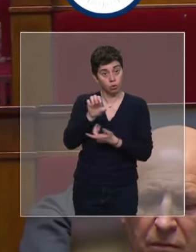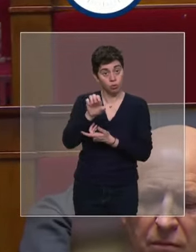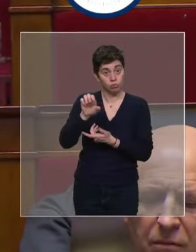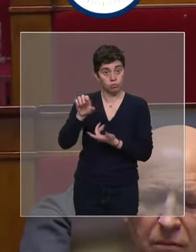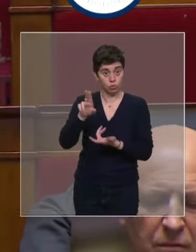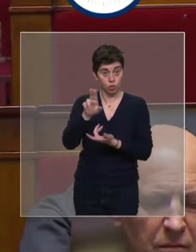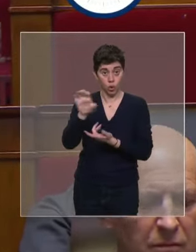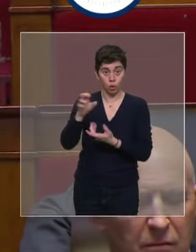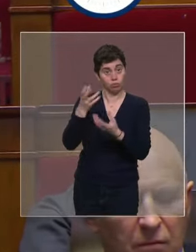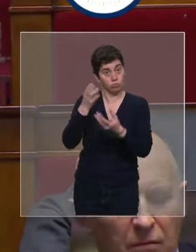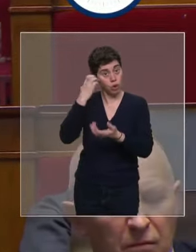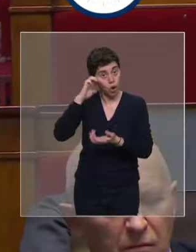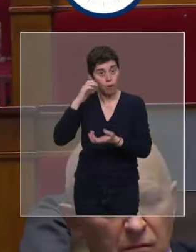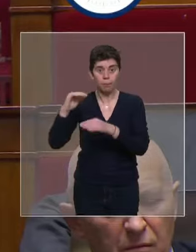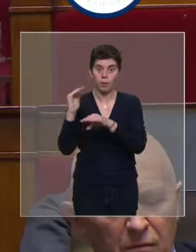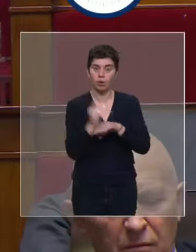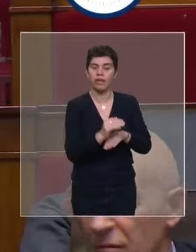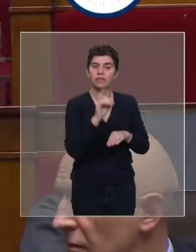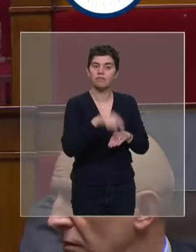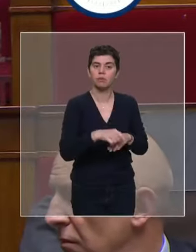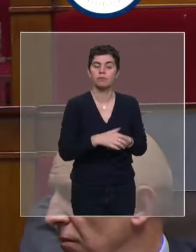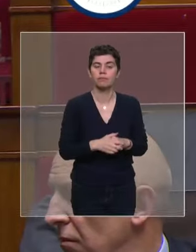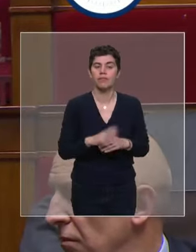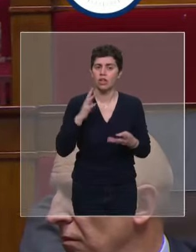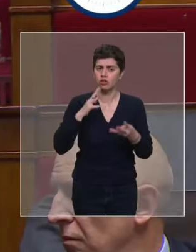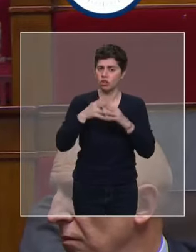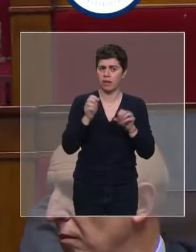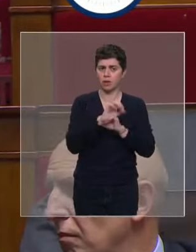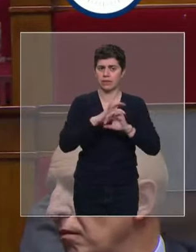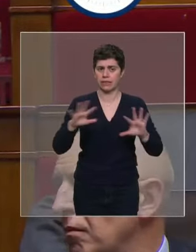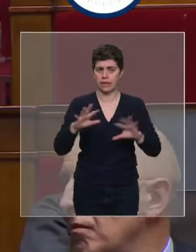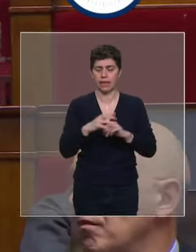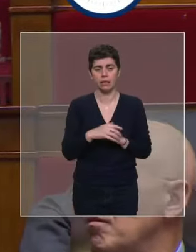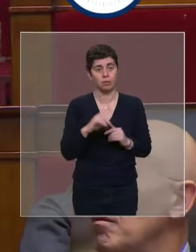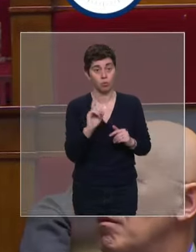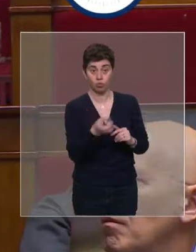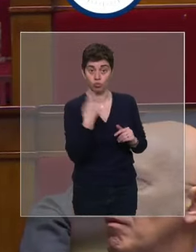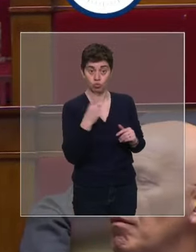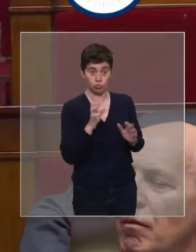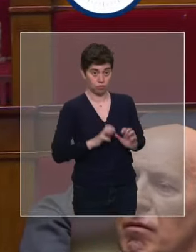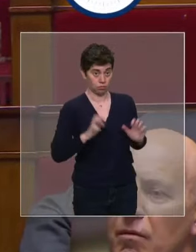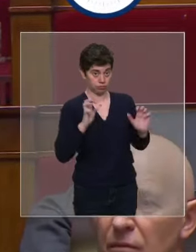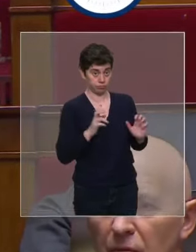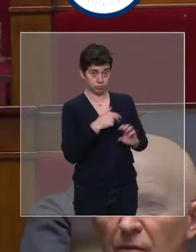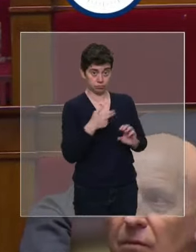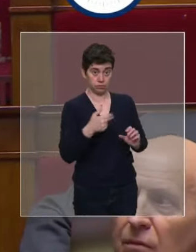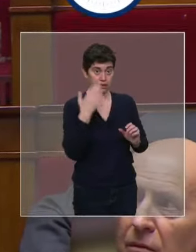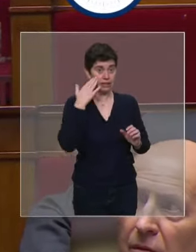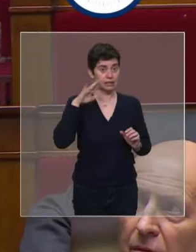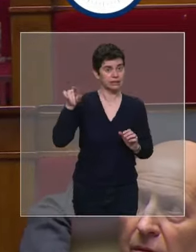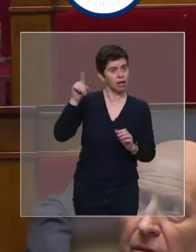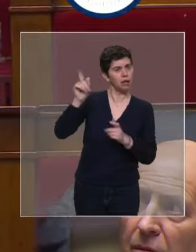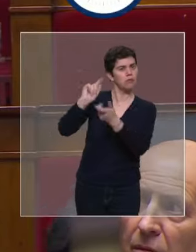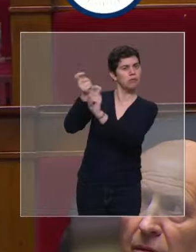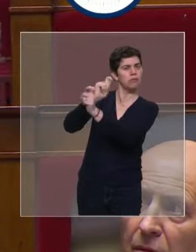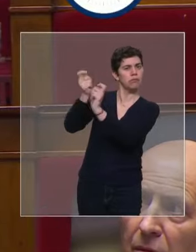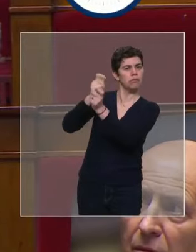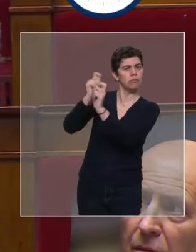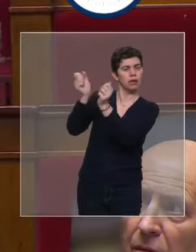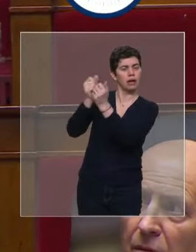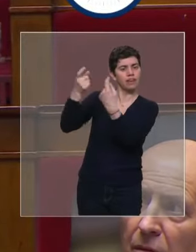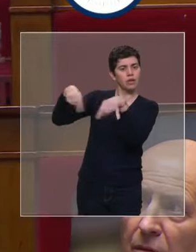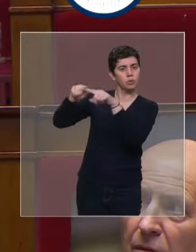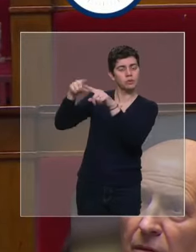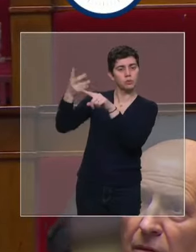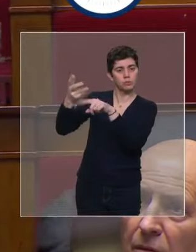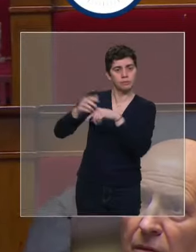mais aussi en matière de transparence, d'améliorer la connaissance par l'Assemblée des discussions menées par l'exécutif avec la Commission et en vous